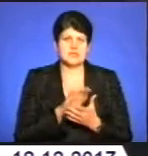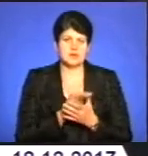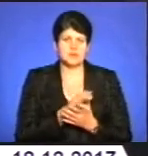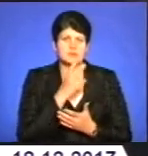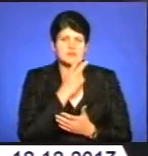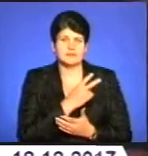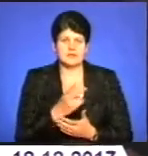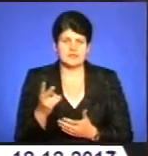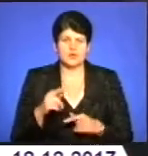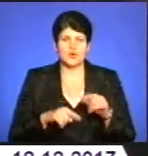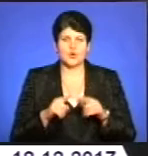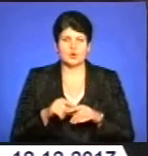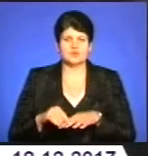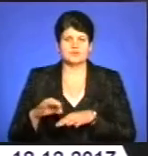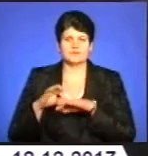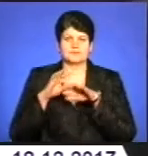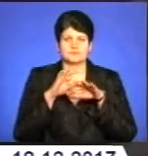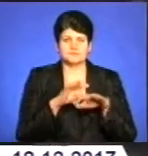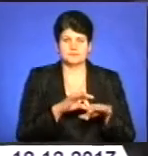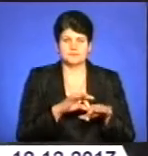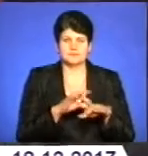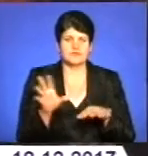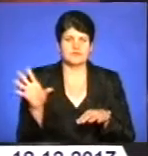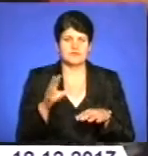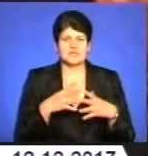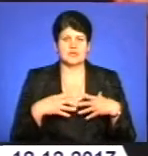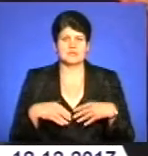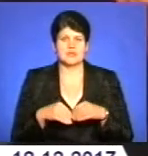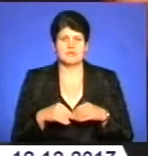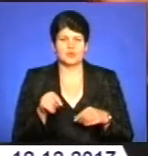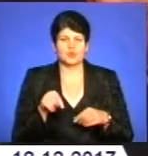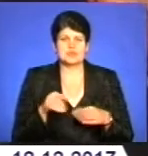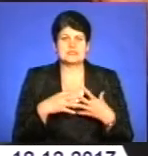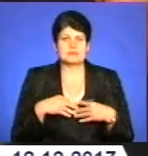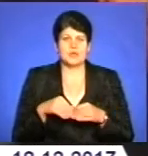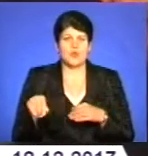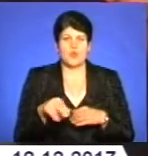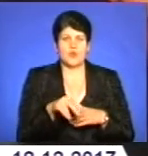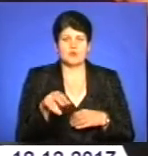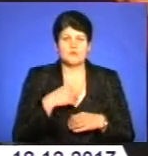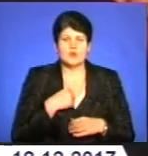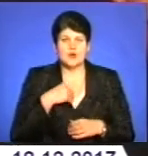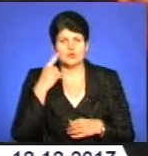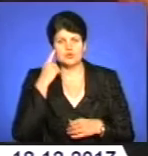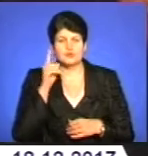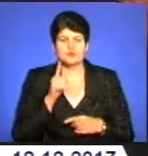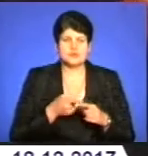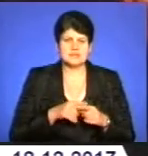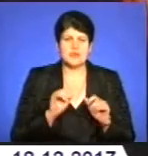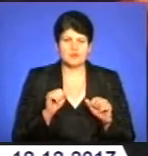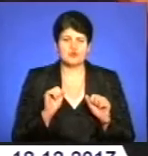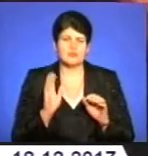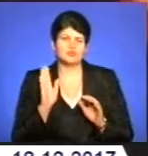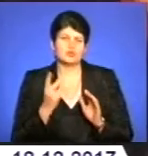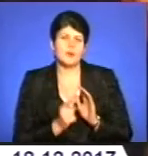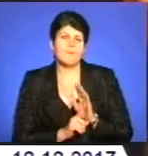І ще й родичів взяв з собою. Так. Вся сім'я, ми тут сім'єю ходимо. Я думаю, що це можливо буде